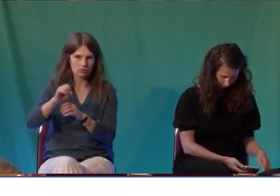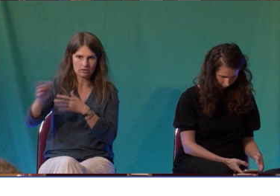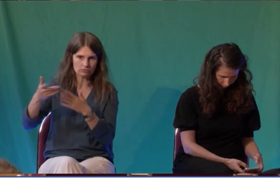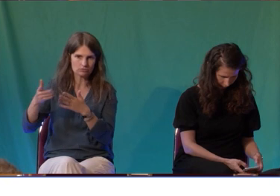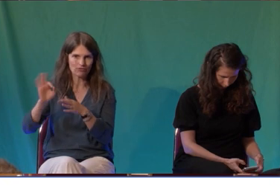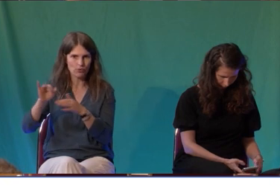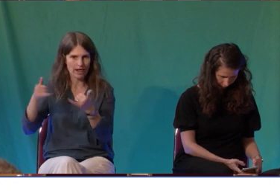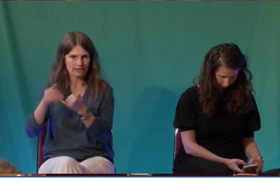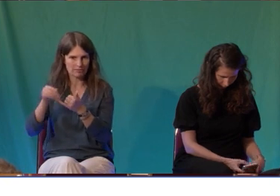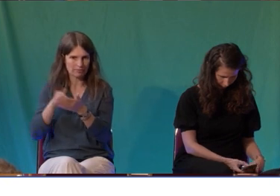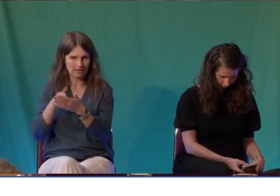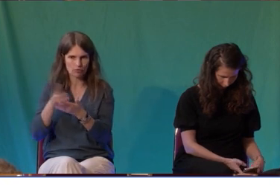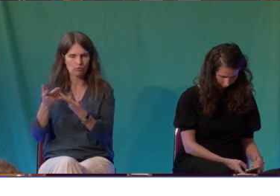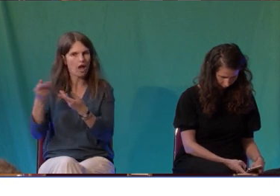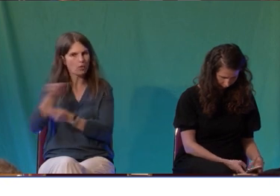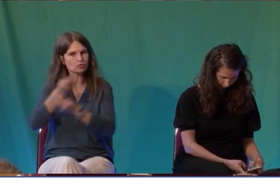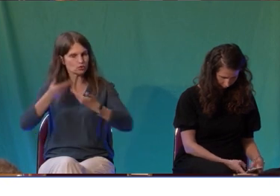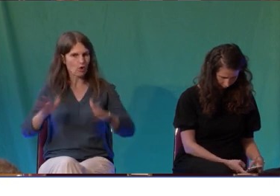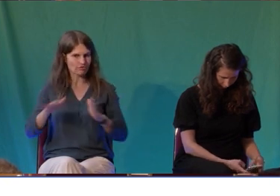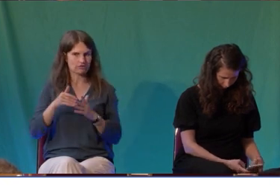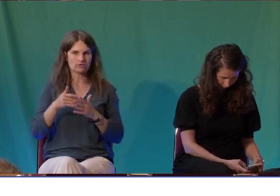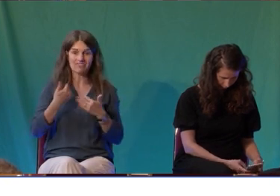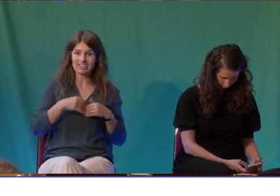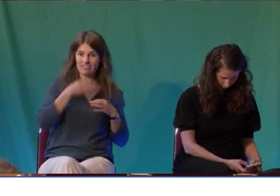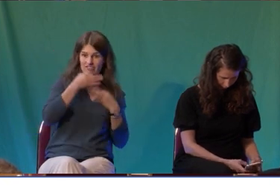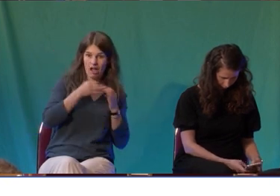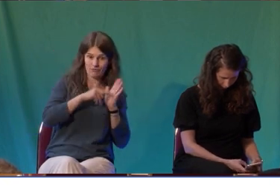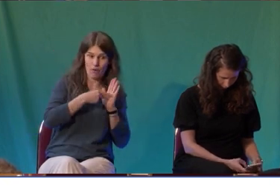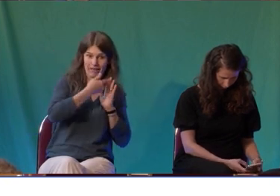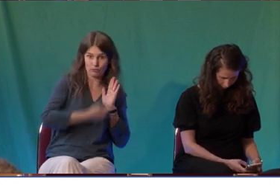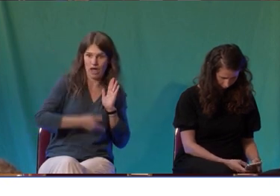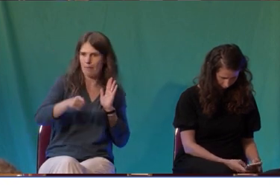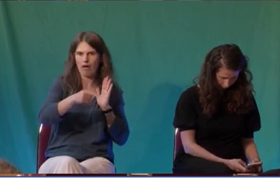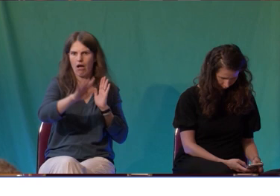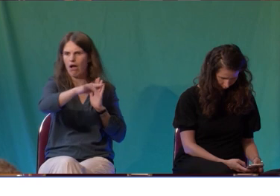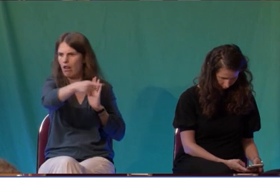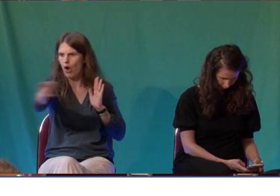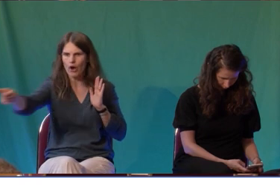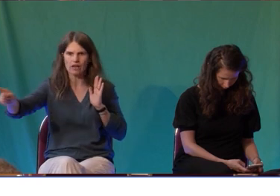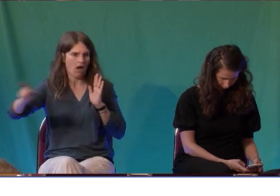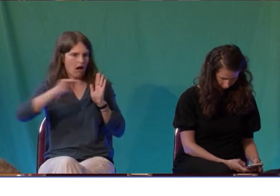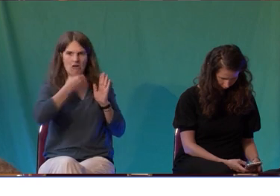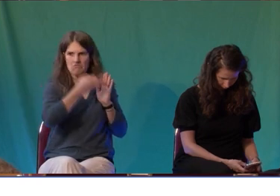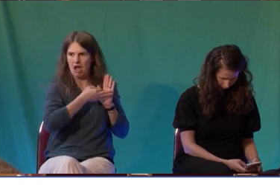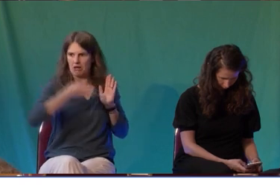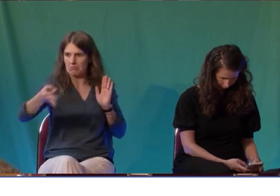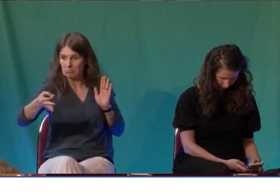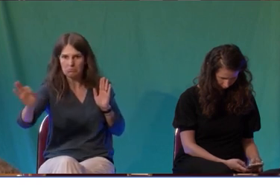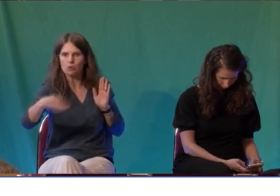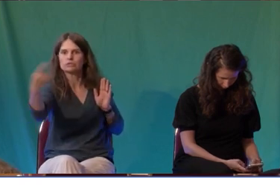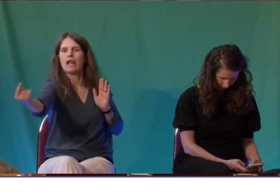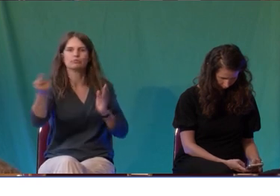es war ein sehr offener Austausch wir hatten Fragen vorbereitet zwar aber ein dankenswertes Publikum was direkt in die Diskussion eingestiegen ist